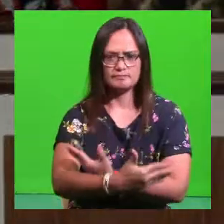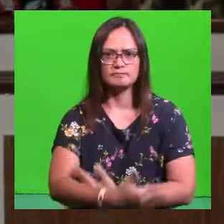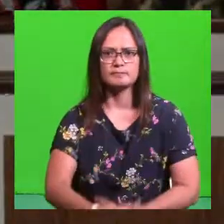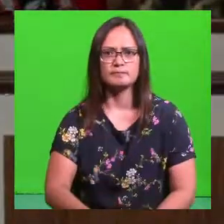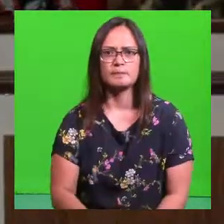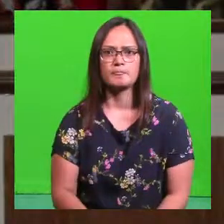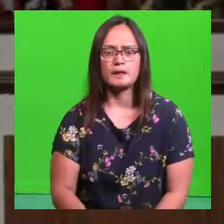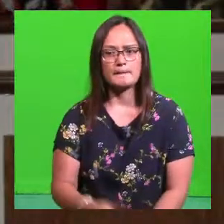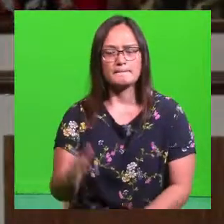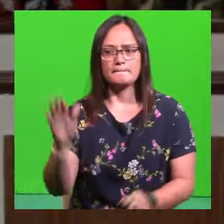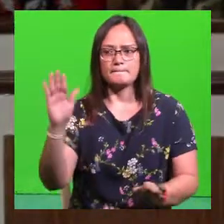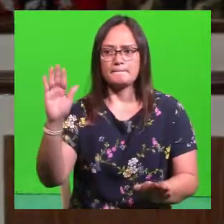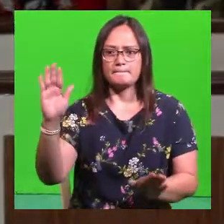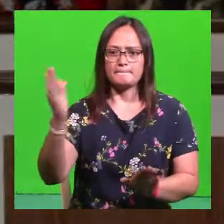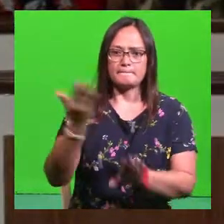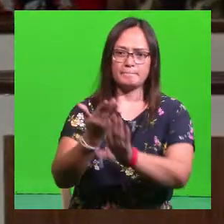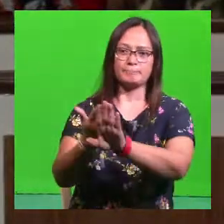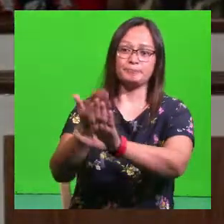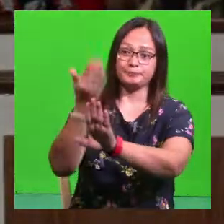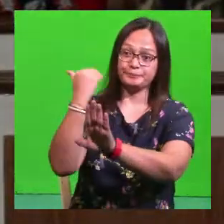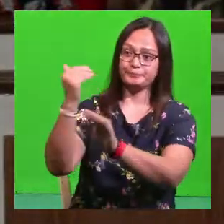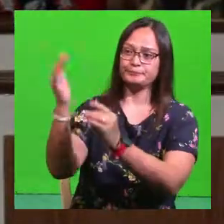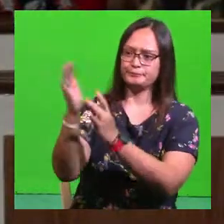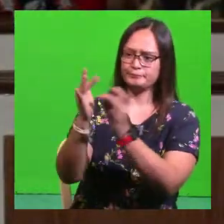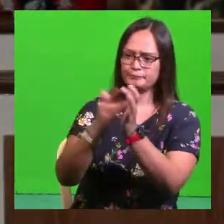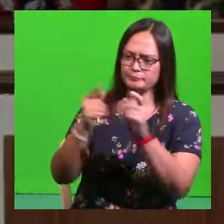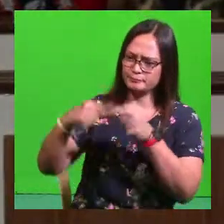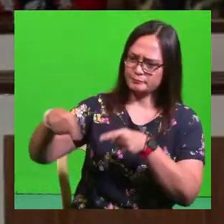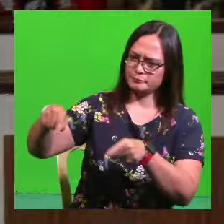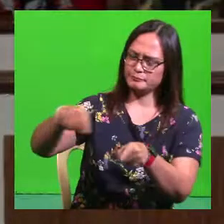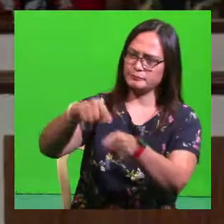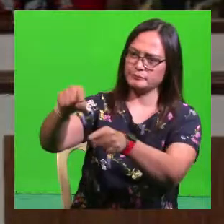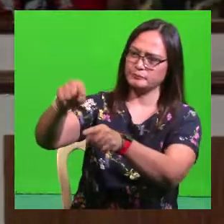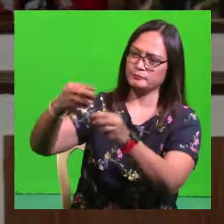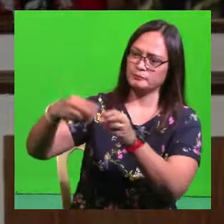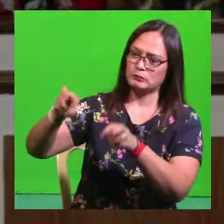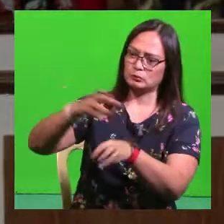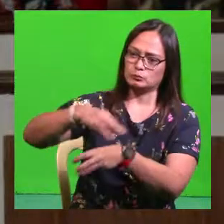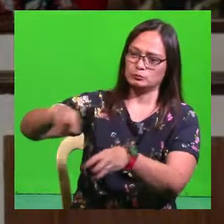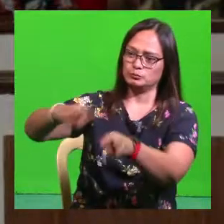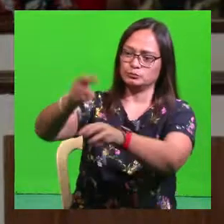Bethany. Ano nangyari sa Bethany? Lazarus died.